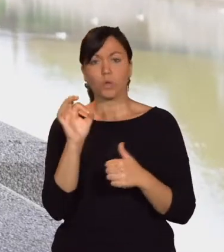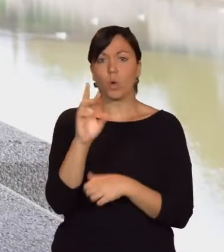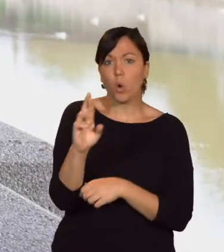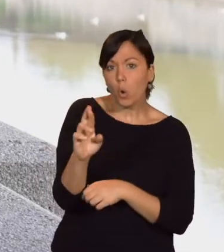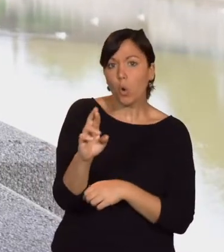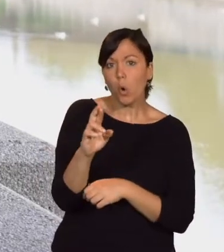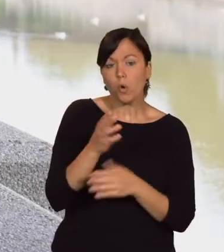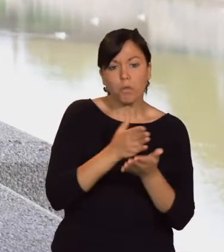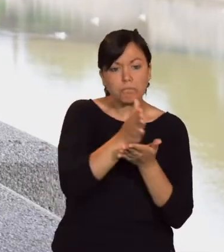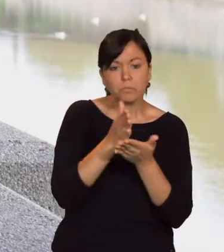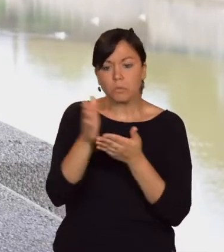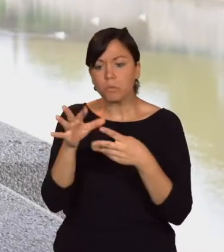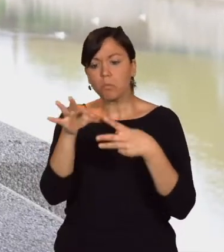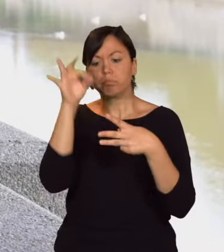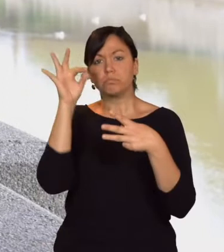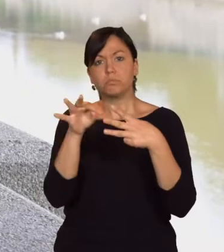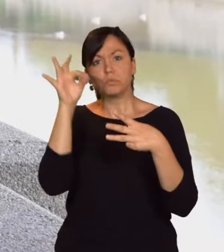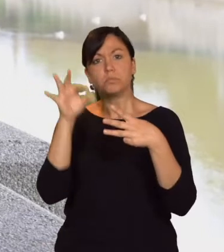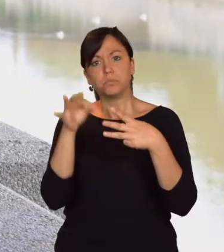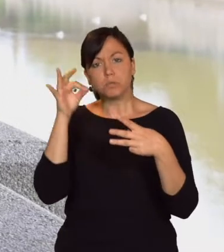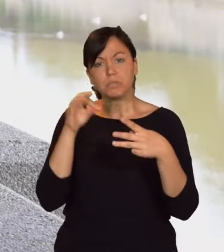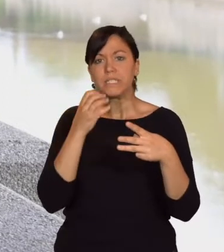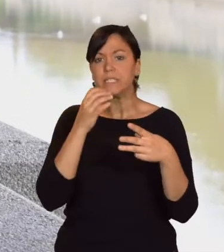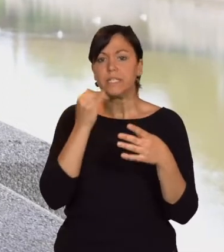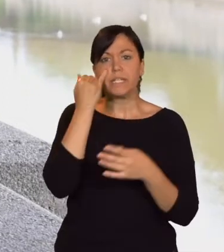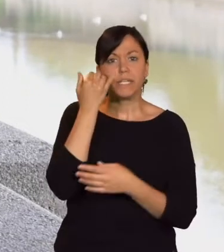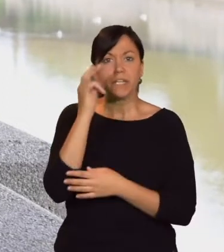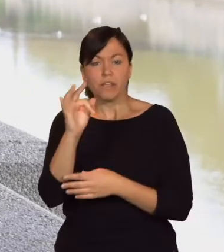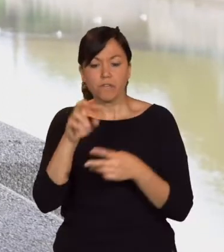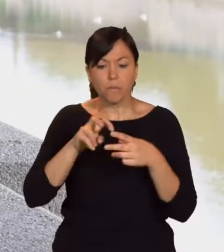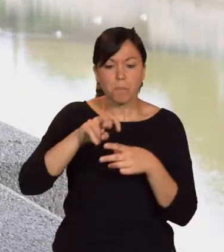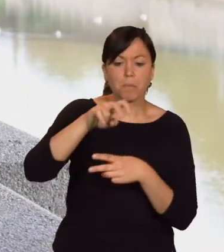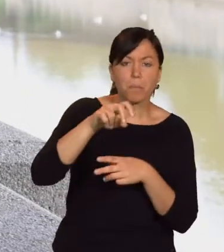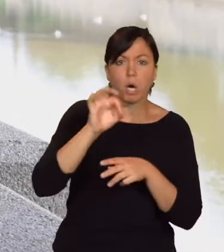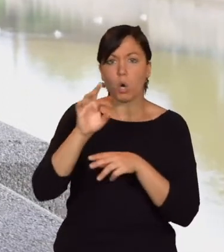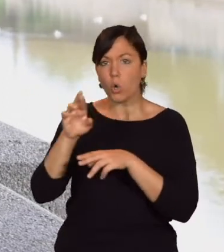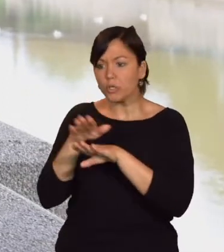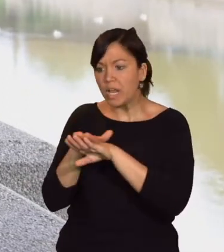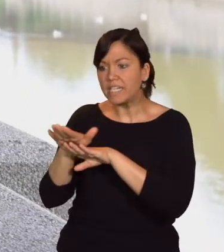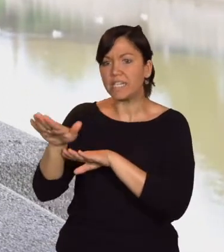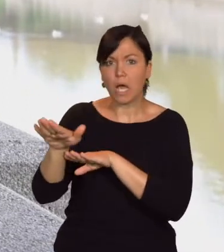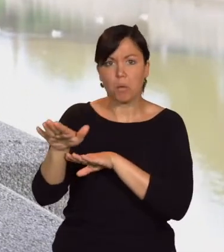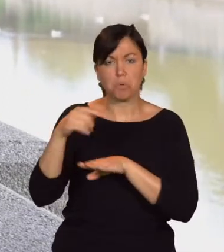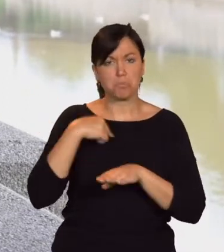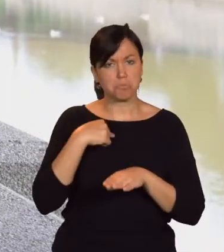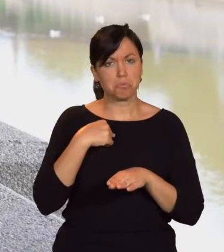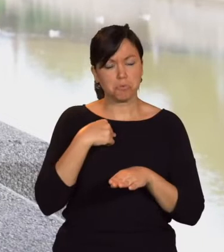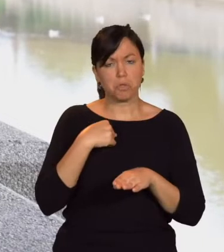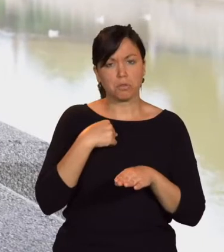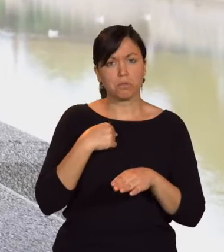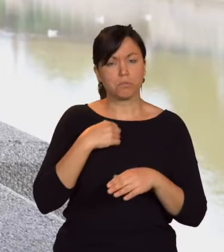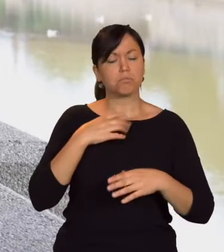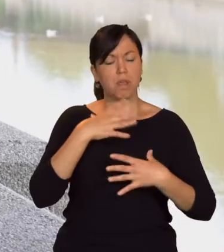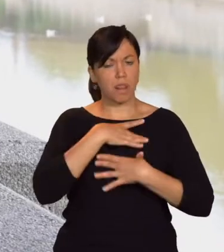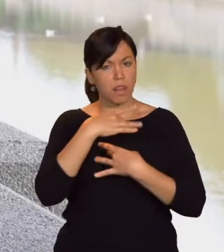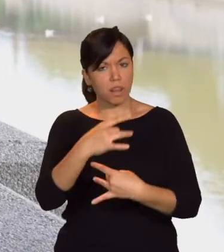triant altres itineraris, mica en mica, siguin escalons, rampes, doncs estem sempre encantats de